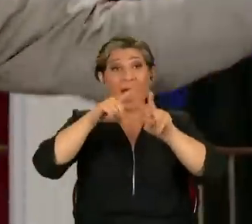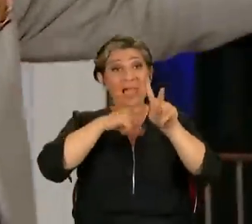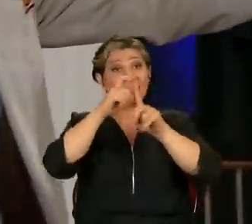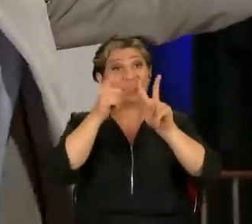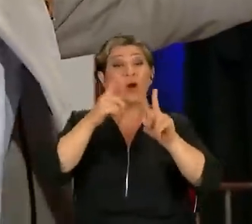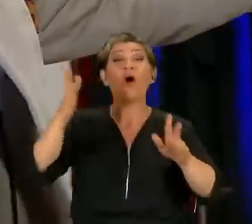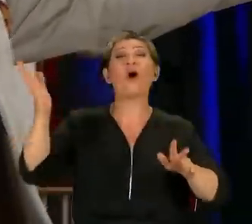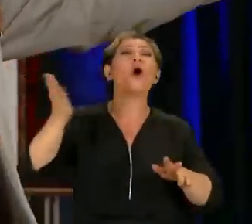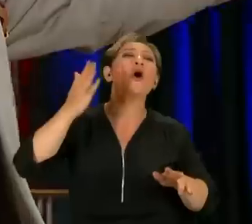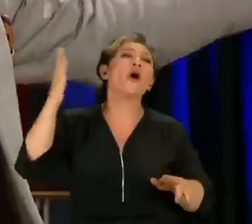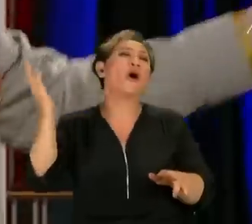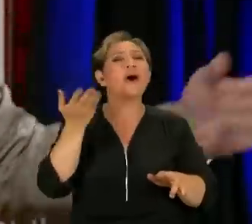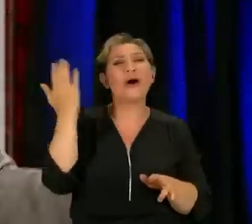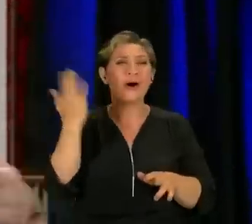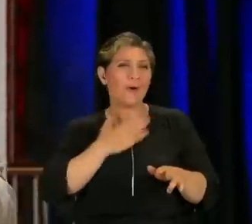geliyor